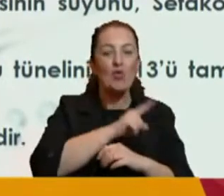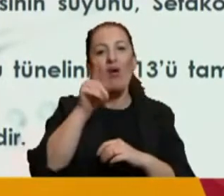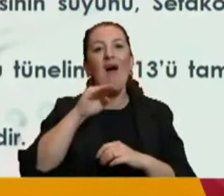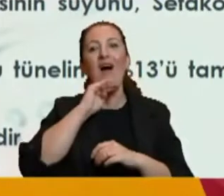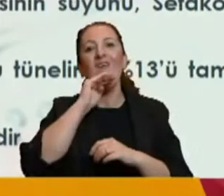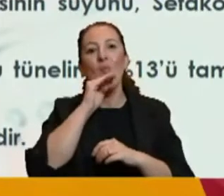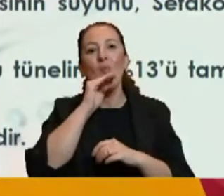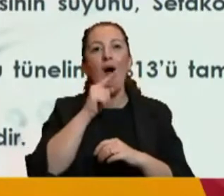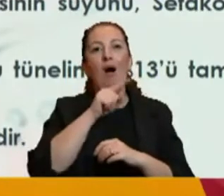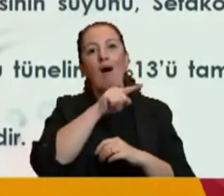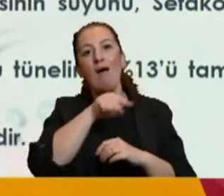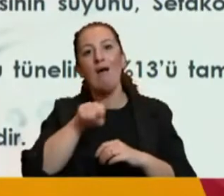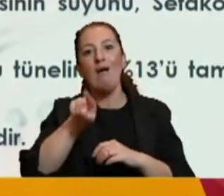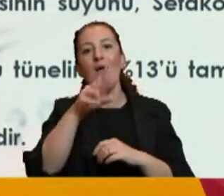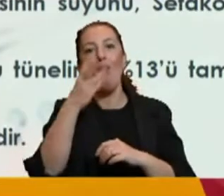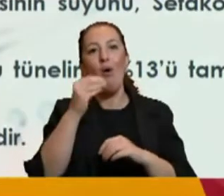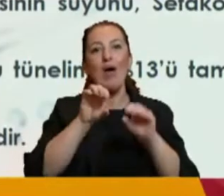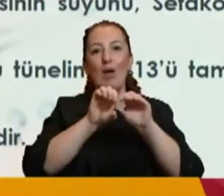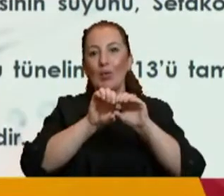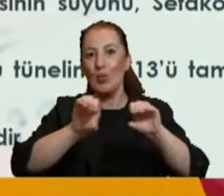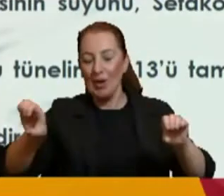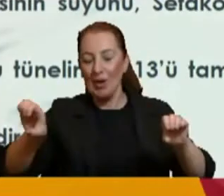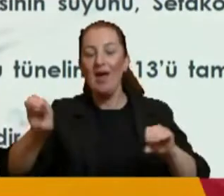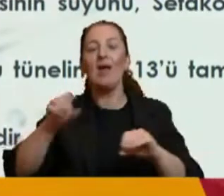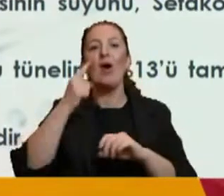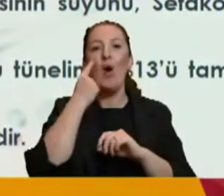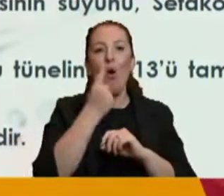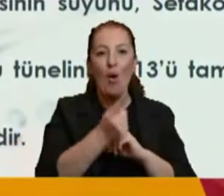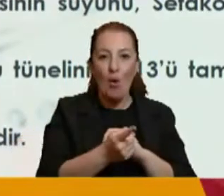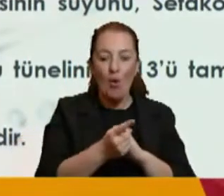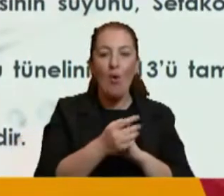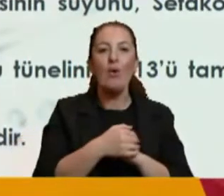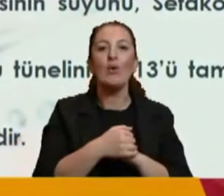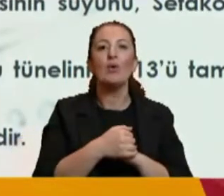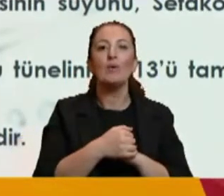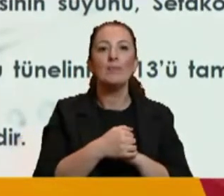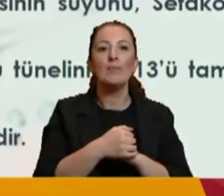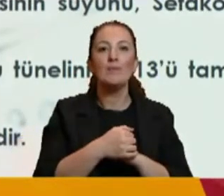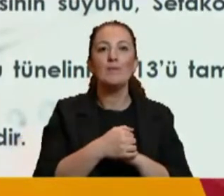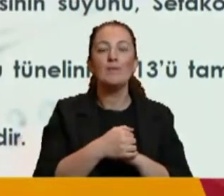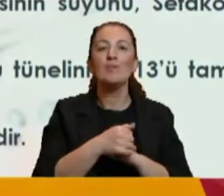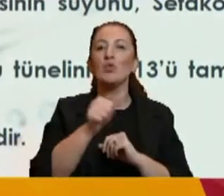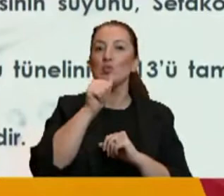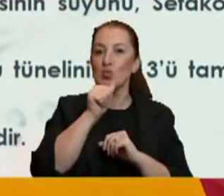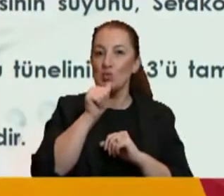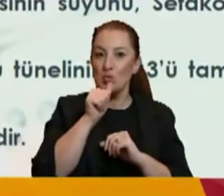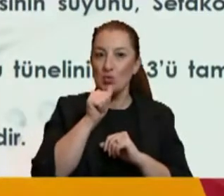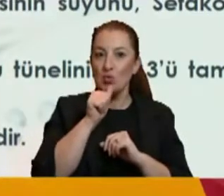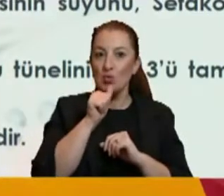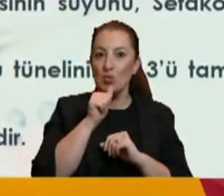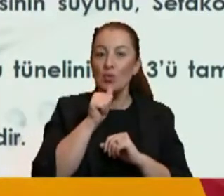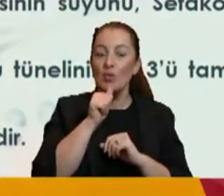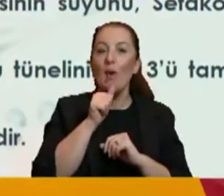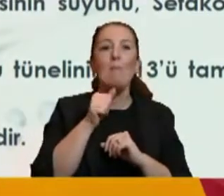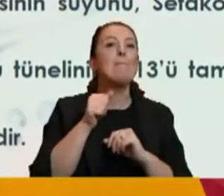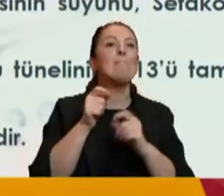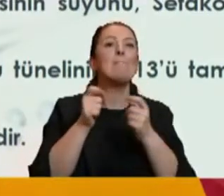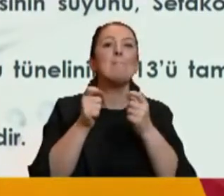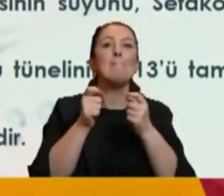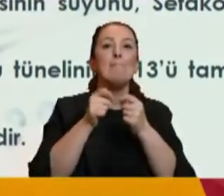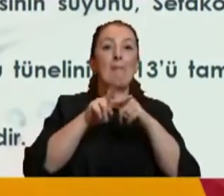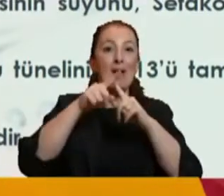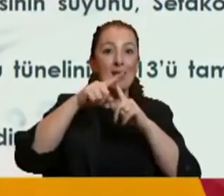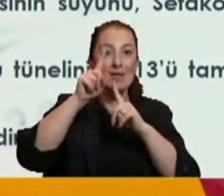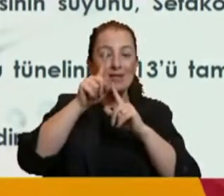geçirilen tüneller vasıtasıyla ve borakslı ile geçirilen suyun Batı bölgelerine